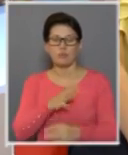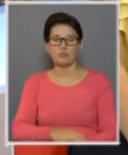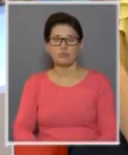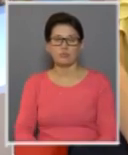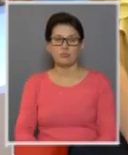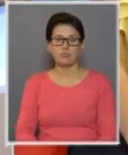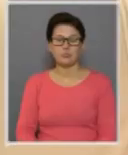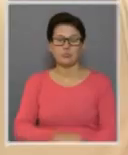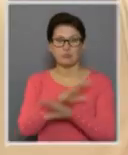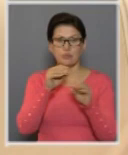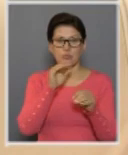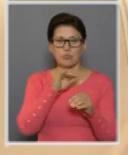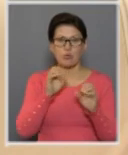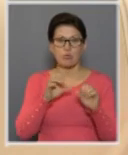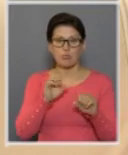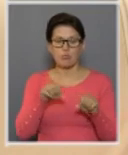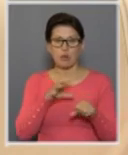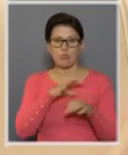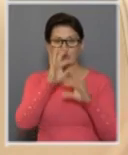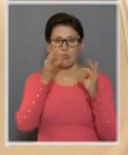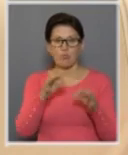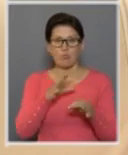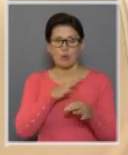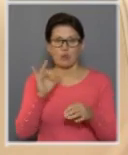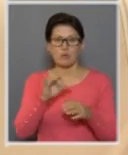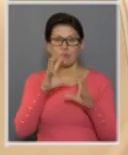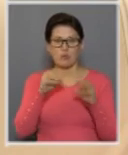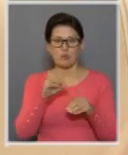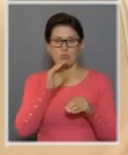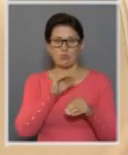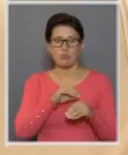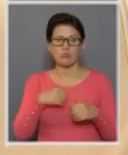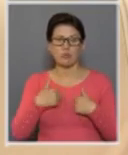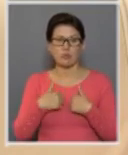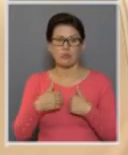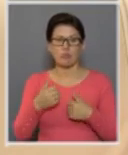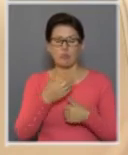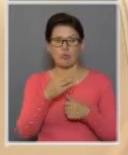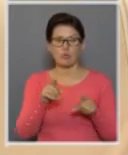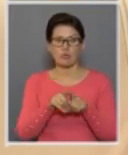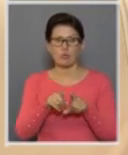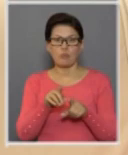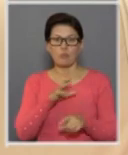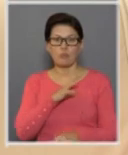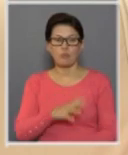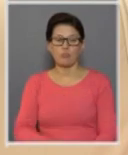үлгересің? Барлығына үлгеруге болады. Сол өнер жолында жүргеннен кейін бәріне үлгеруге тырысасың. Солай.